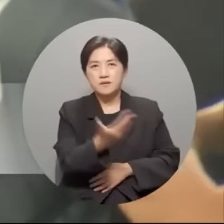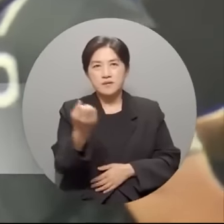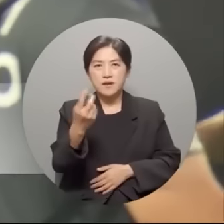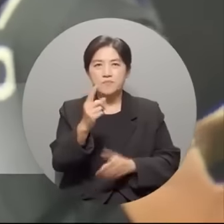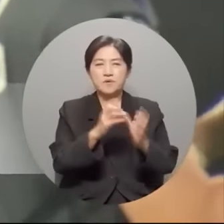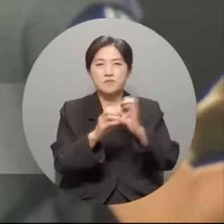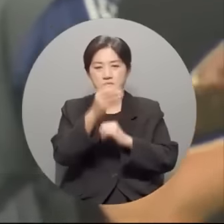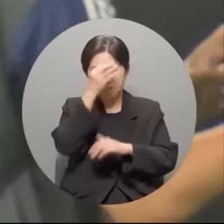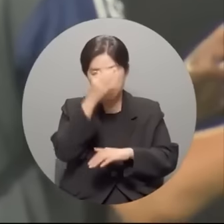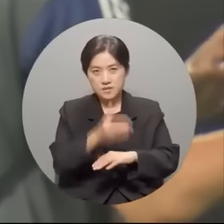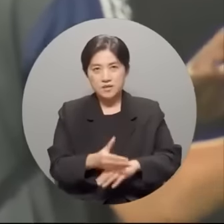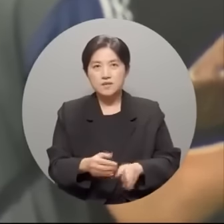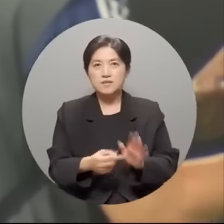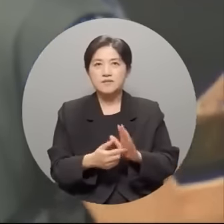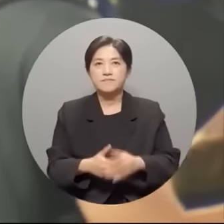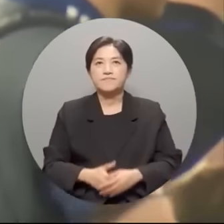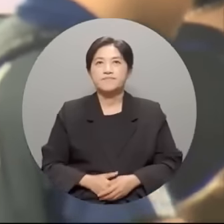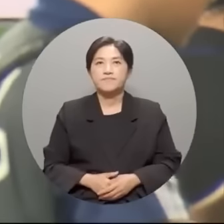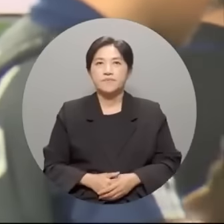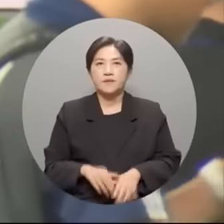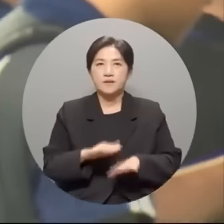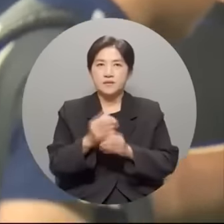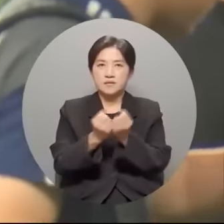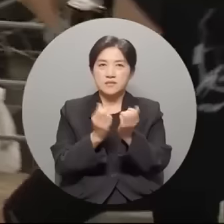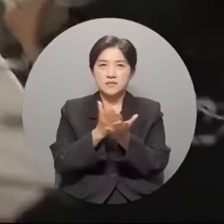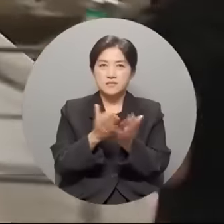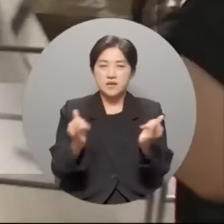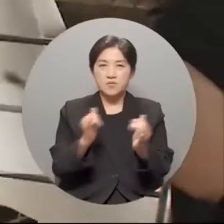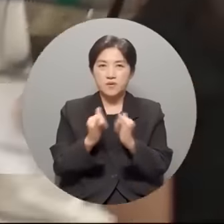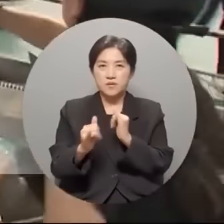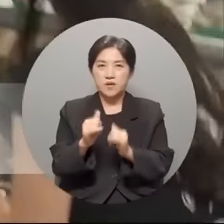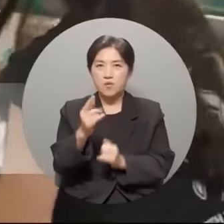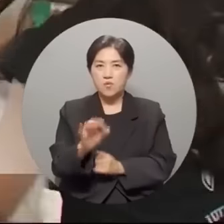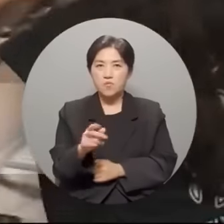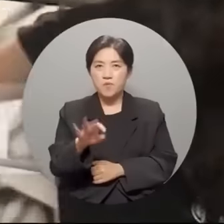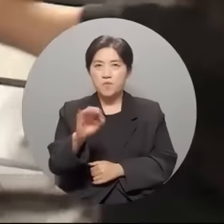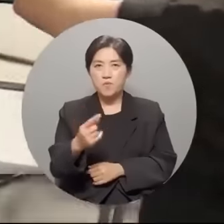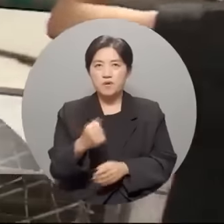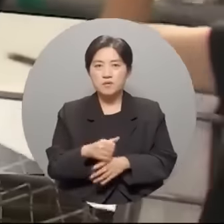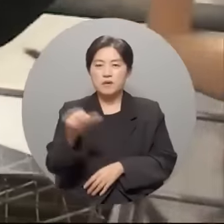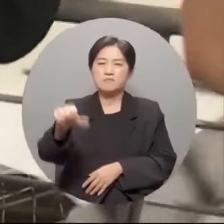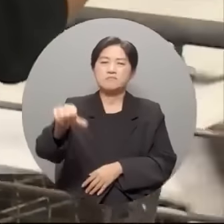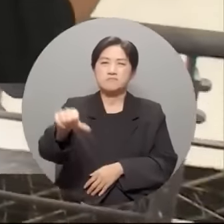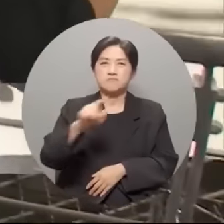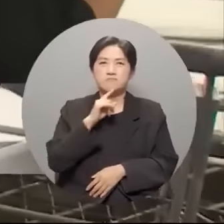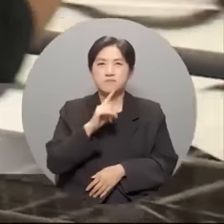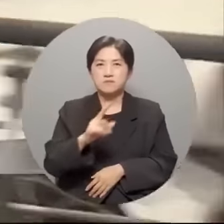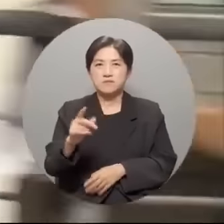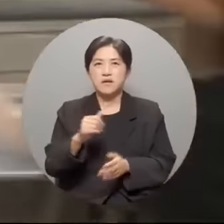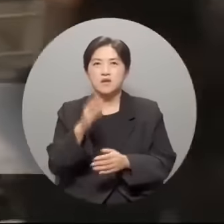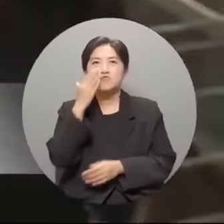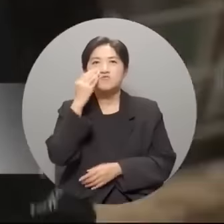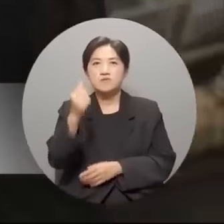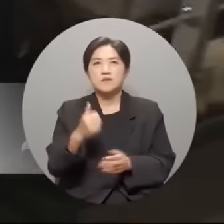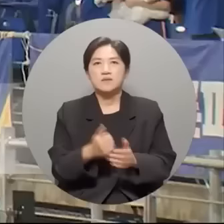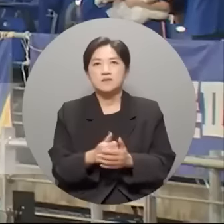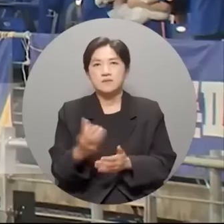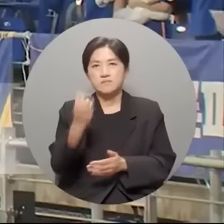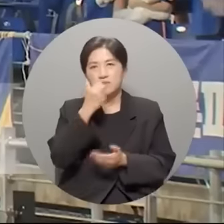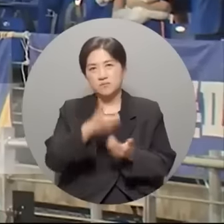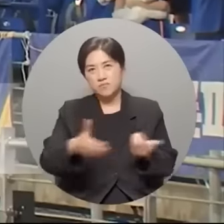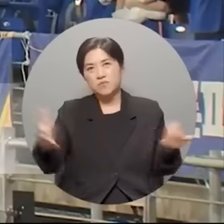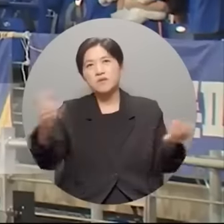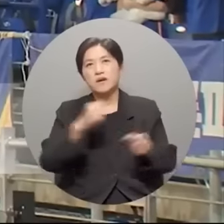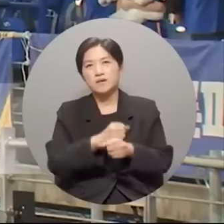한번 사과했습니다. 해명 기자회견에도 홍명보 감독을 향한 비난이 빗발치자 울산은 멋지게